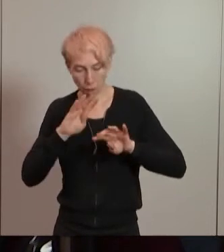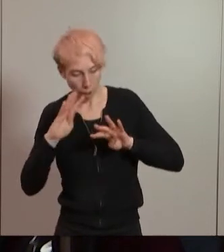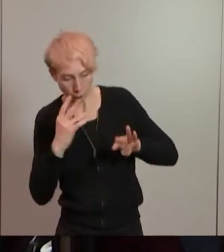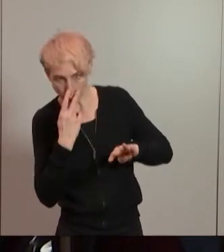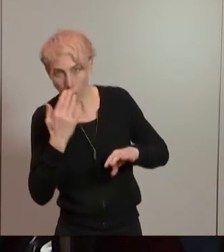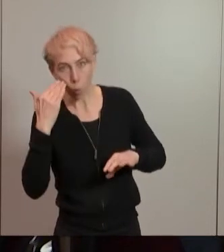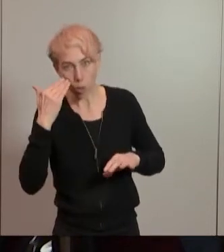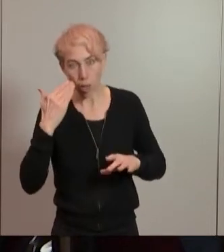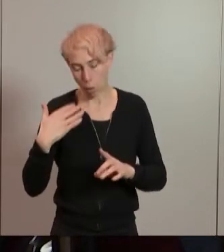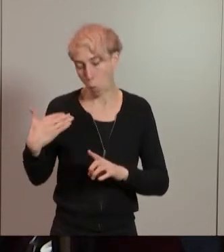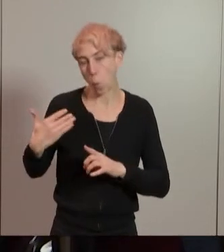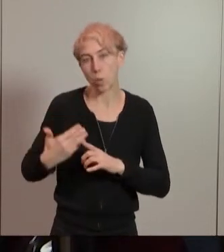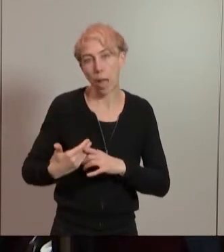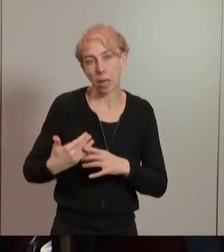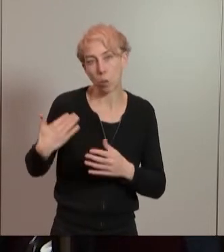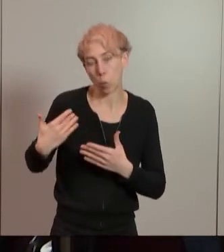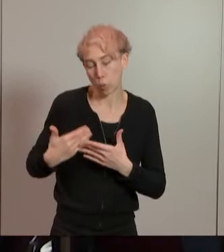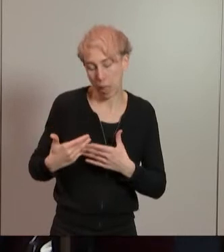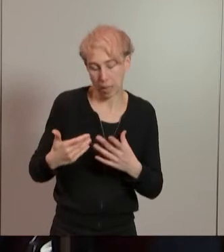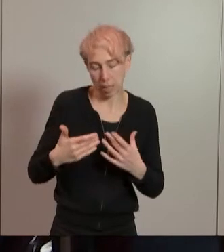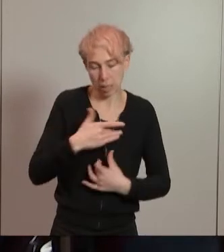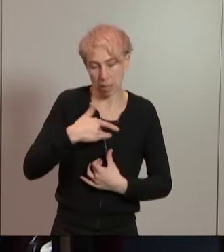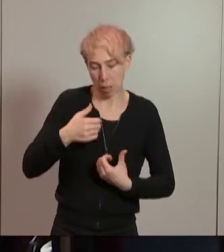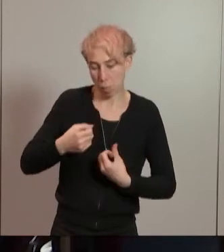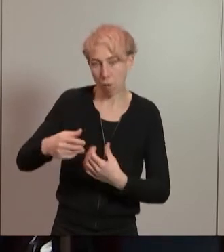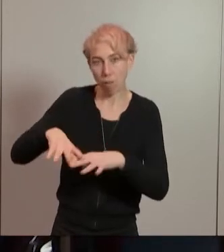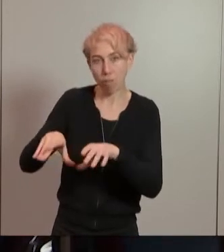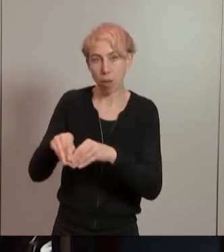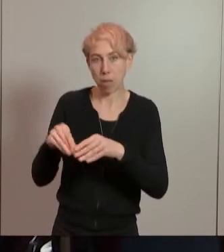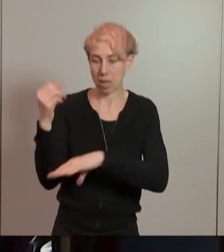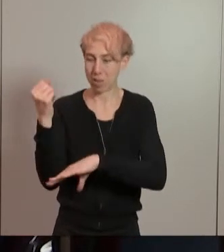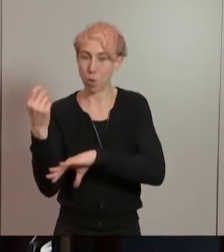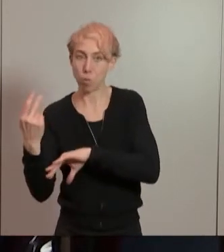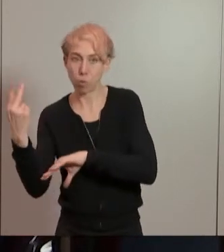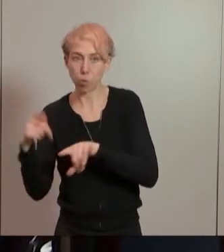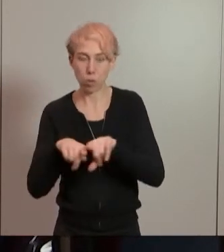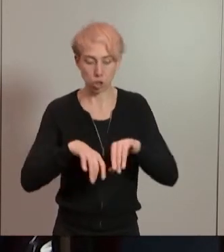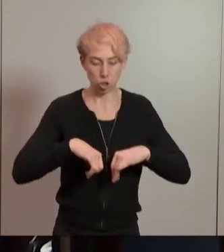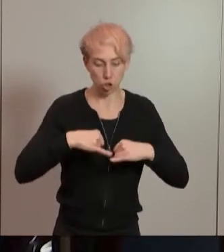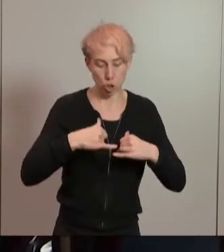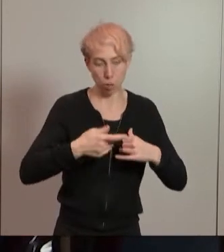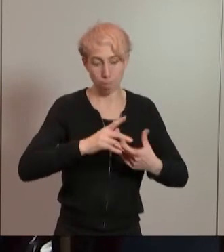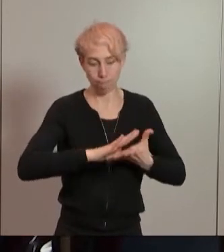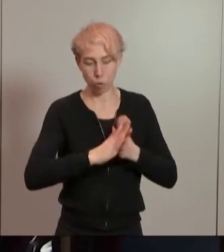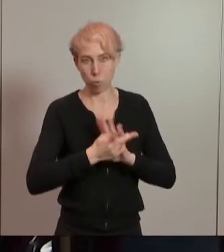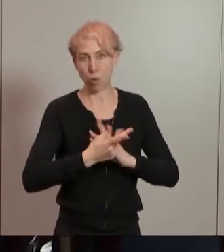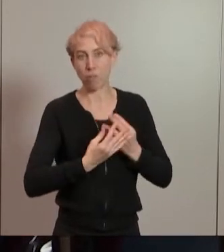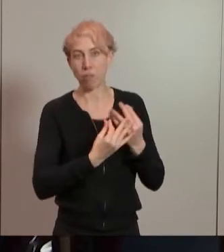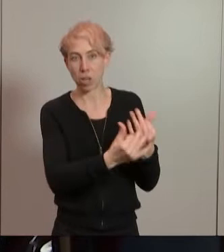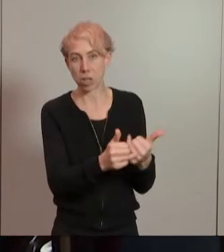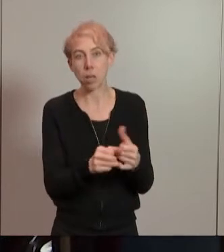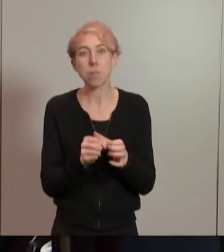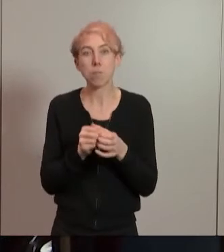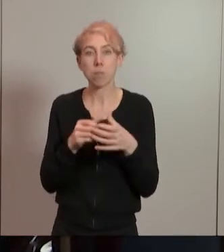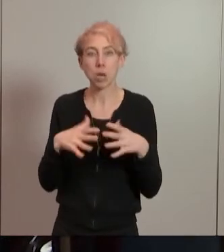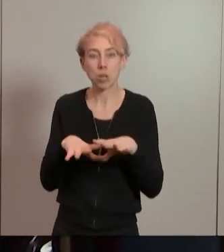un contexte sanitaire ayant accru l'isolement de certaines familles et fragilisé davantage certains jeunes. La grande majorité des